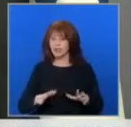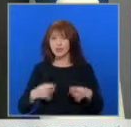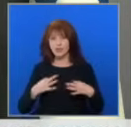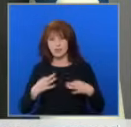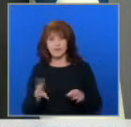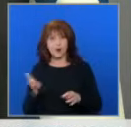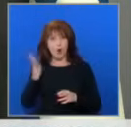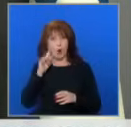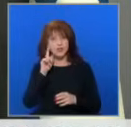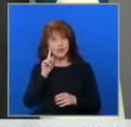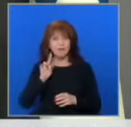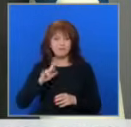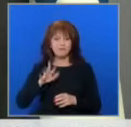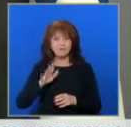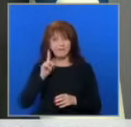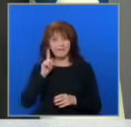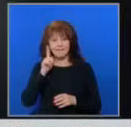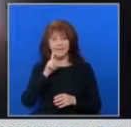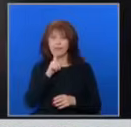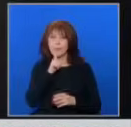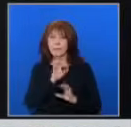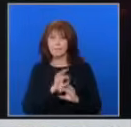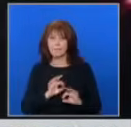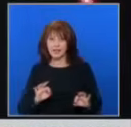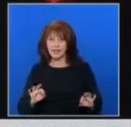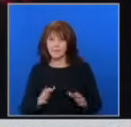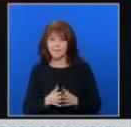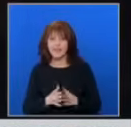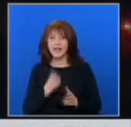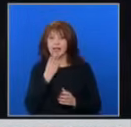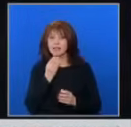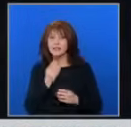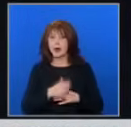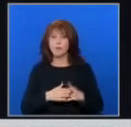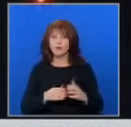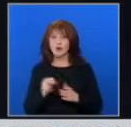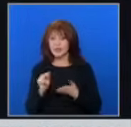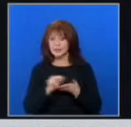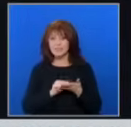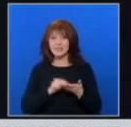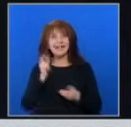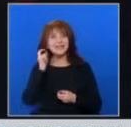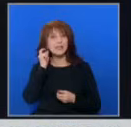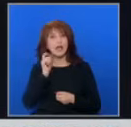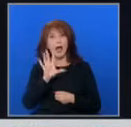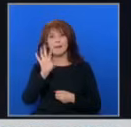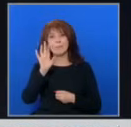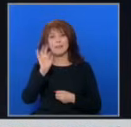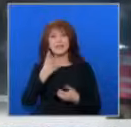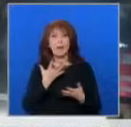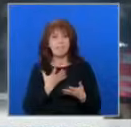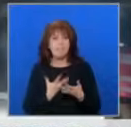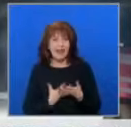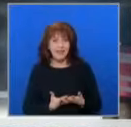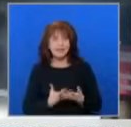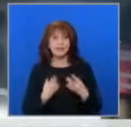няколко дни на примирие и освобождаване на заложници. Израел вече е подготвил списък с имената на 50 пленници, които трябва да